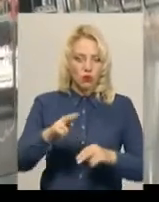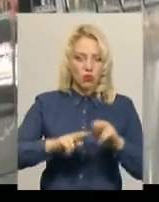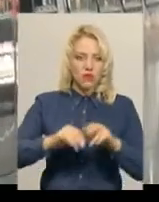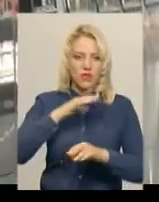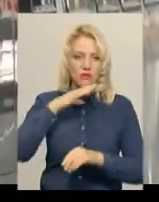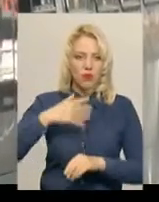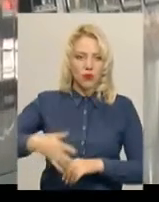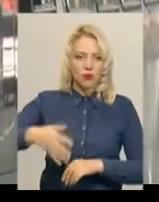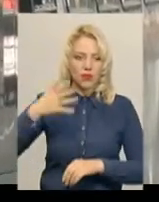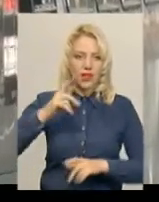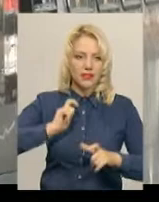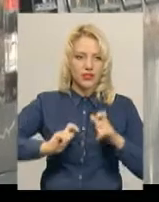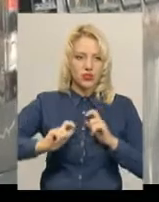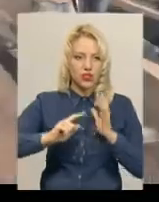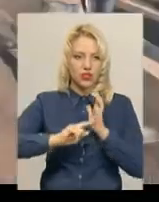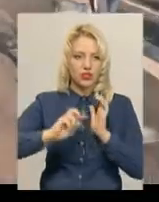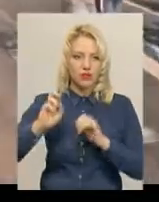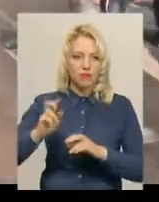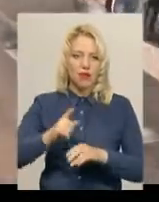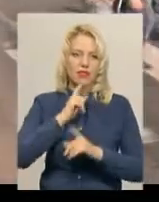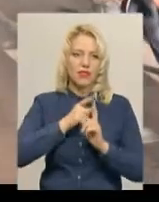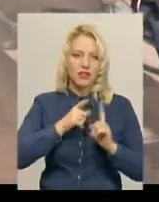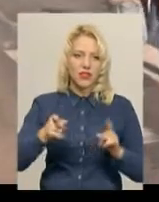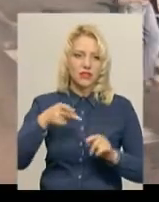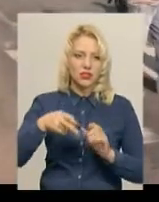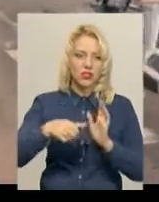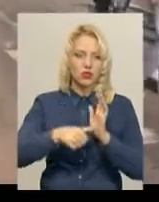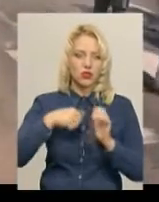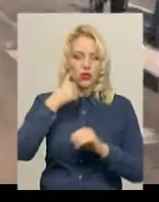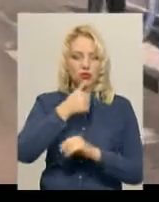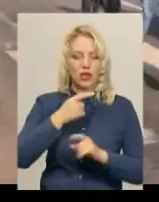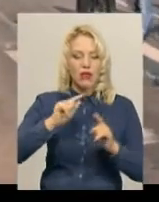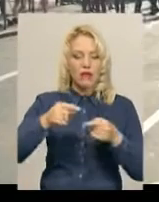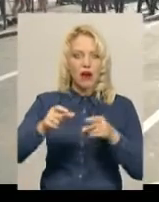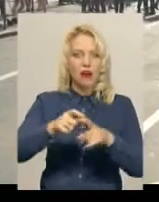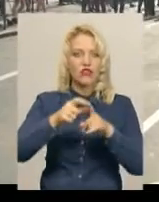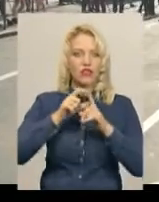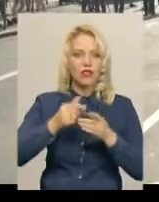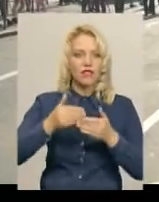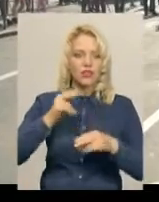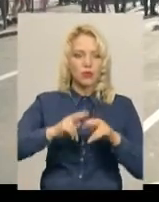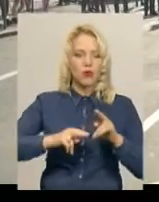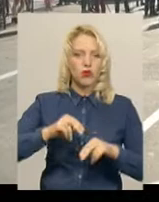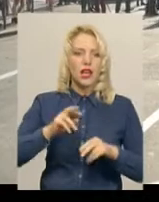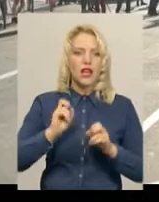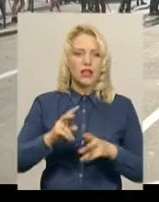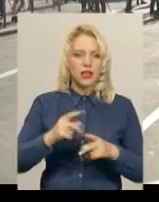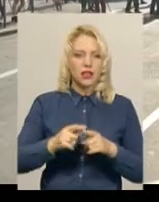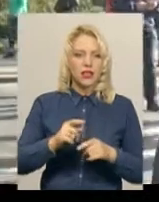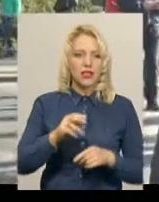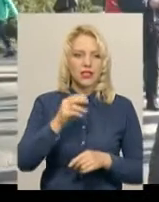інститутській 6Б, триває з 2007 року. Люди вимагають відповіді від забудовника, якими колективне підприємство «Цивіль